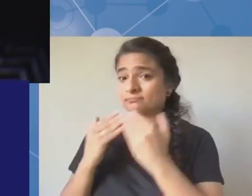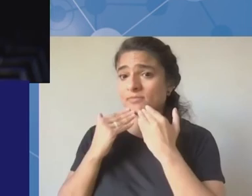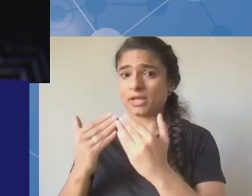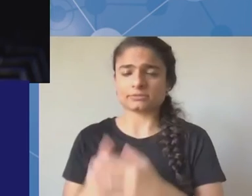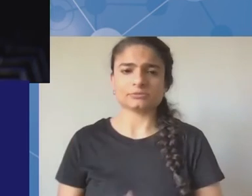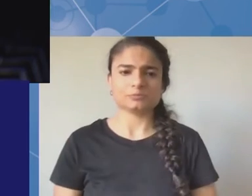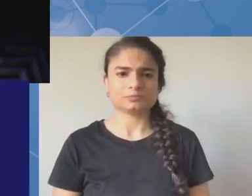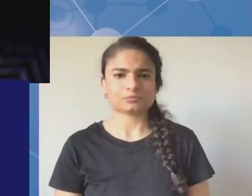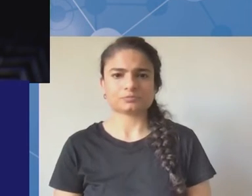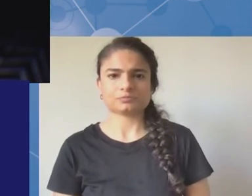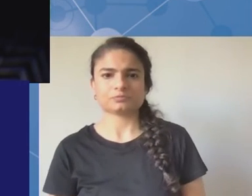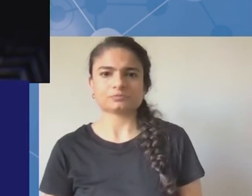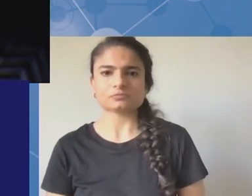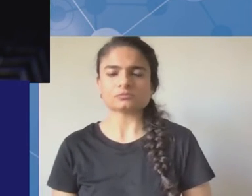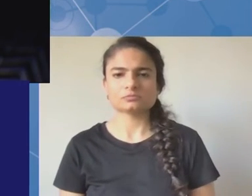Спасибо.